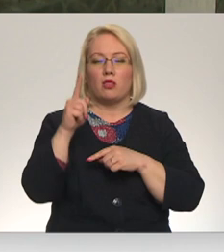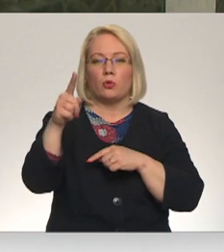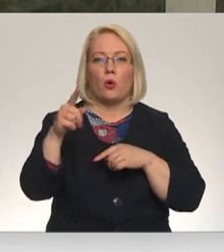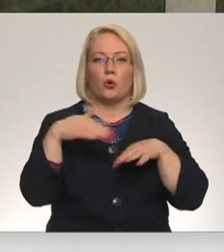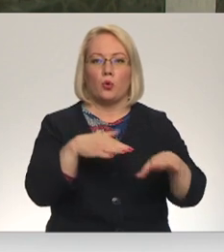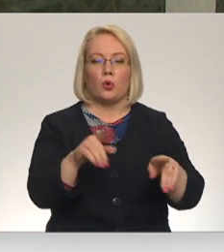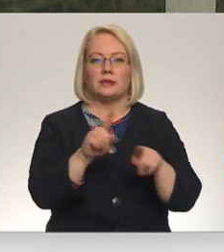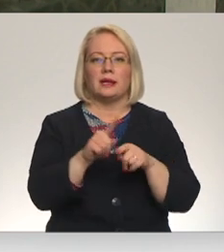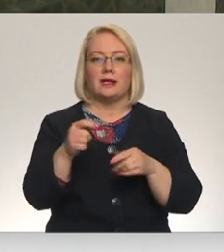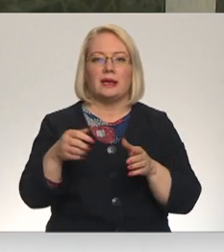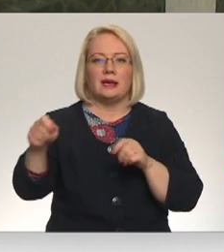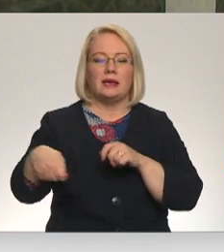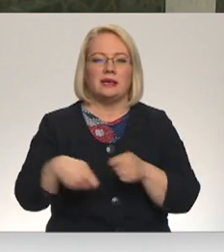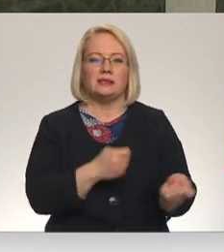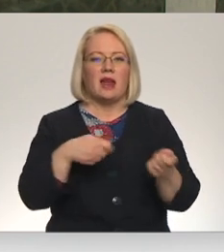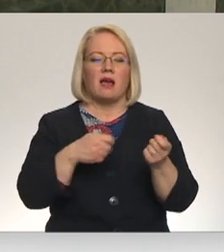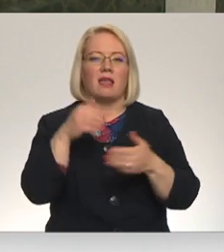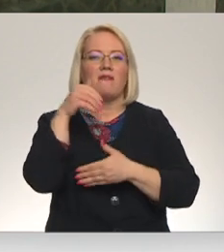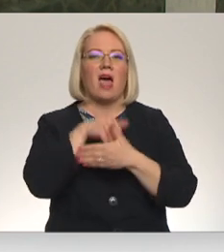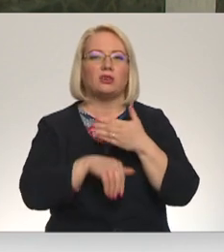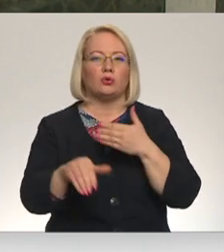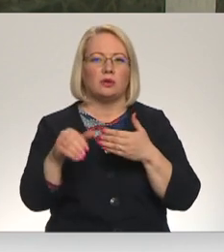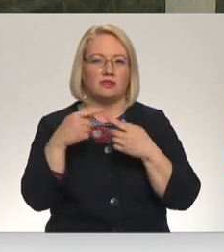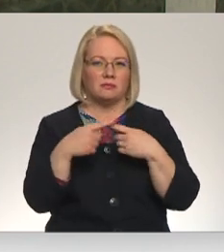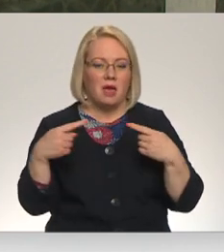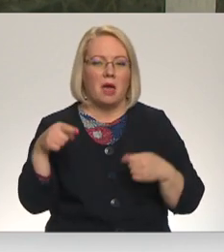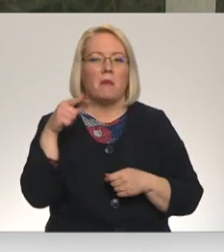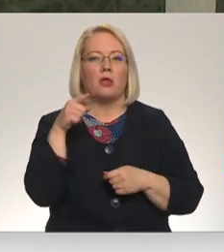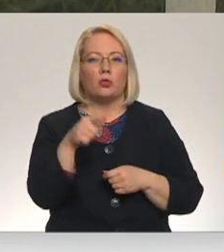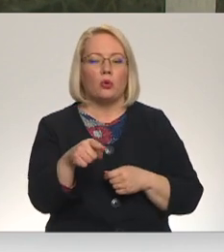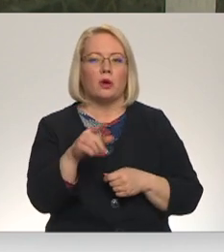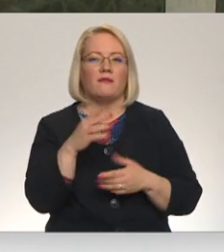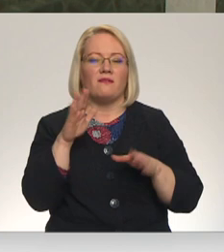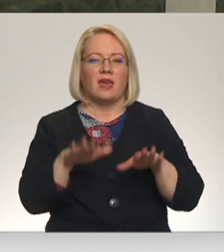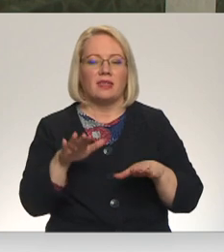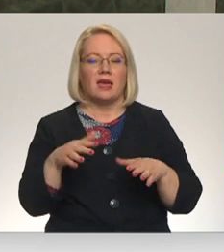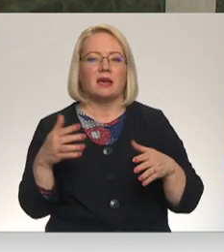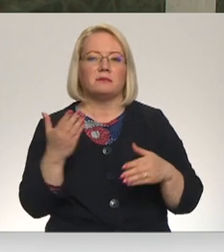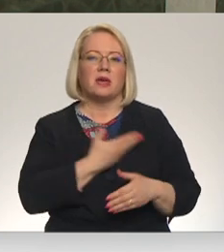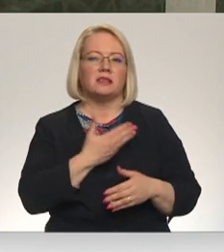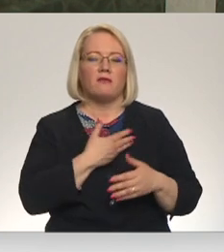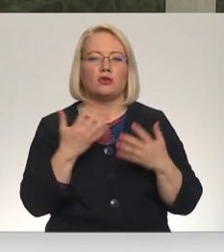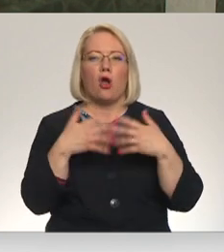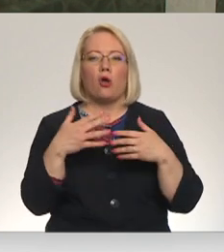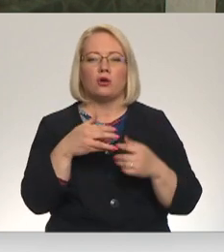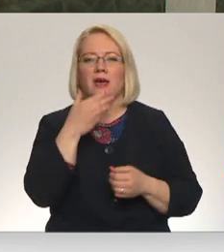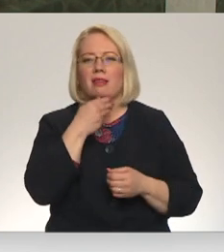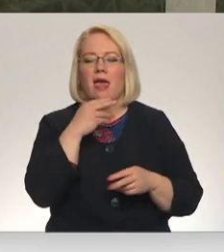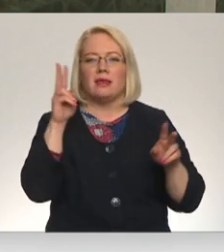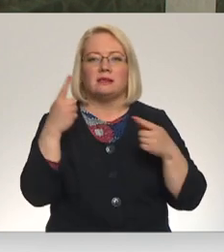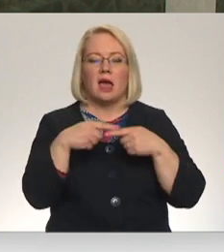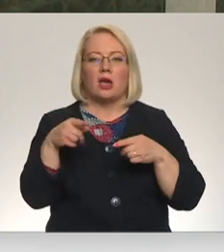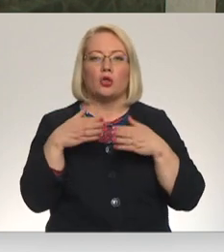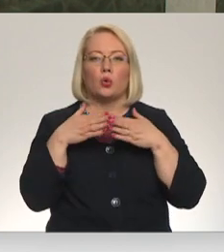vēsturiska barža. Jaunākajai paudzei tas ir pārsteigums, bet vietējie, kuri piedzīvojuši kolhoza Ļeņins laikus, skaidro, ka kuģis ierakts